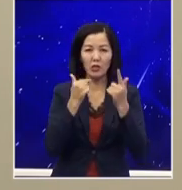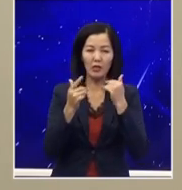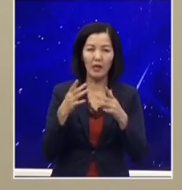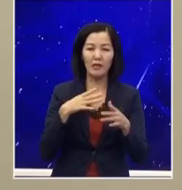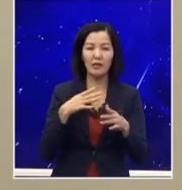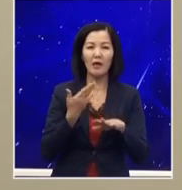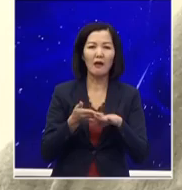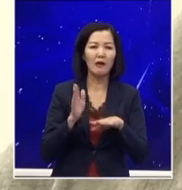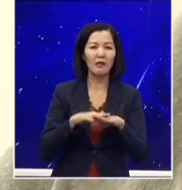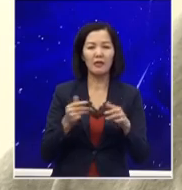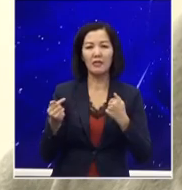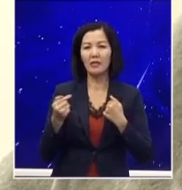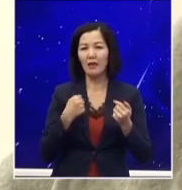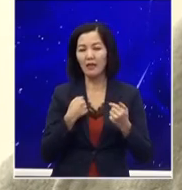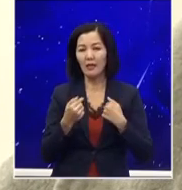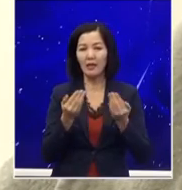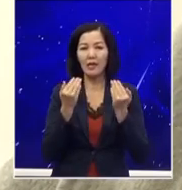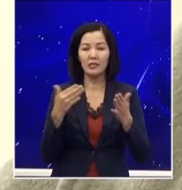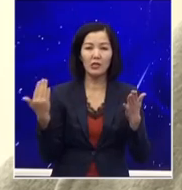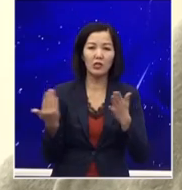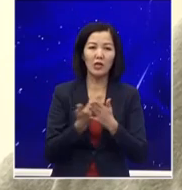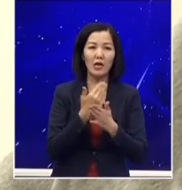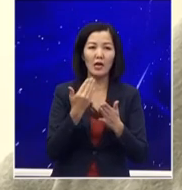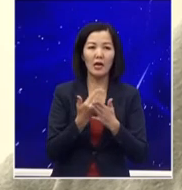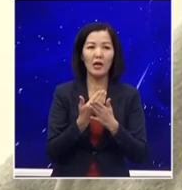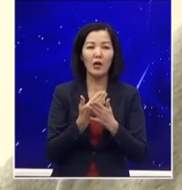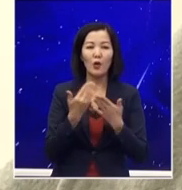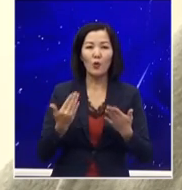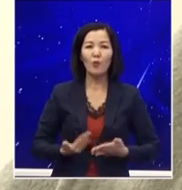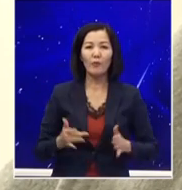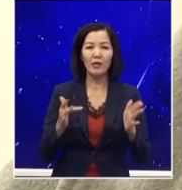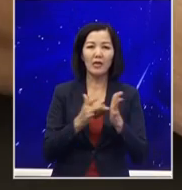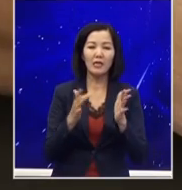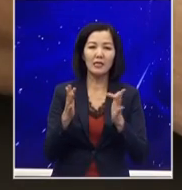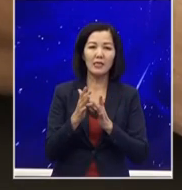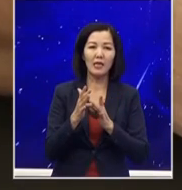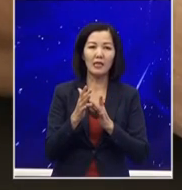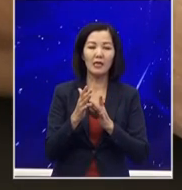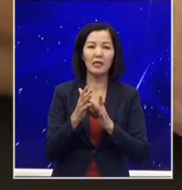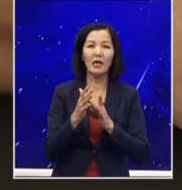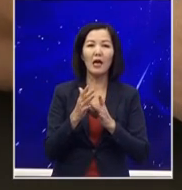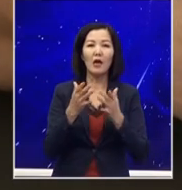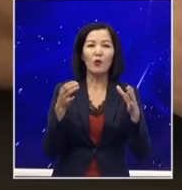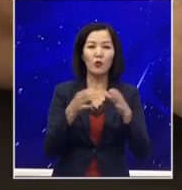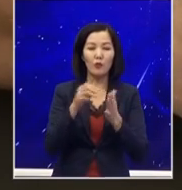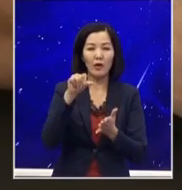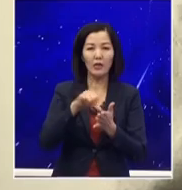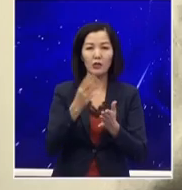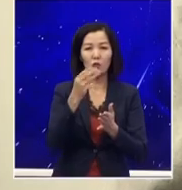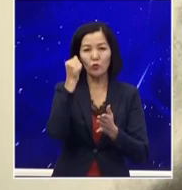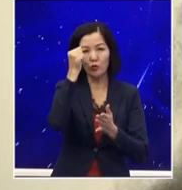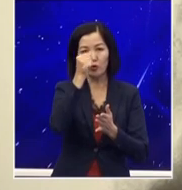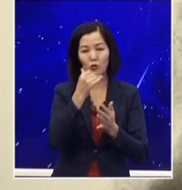алады. Қиындықпен жалғыз күрескен әйел жаңа өмір христиан ұйымынан қолдау тауып, жәрдем алатынына сенімді болған. Бұл ұйымға 3 жылдай